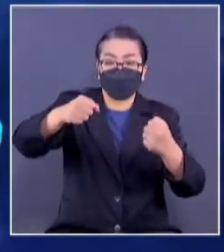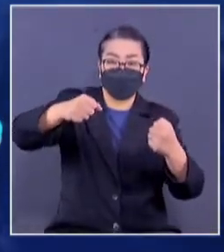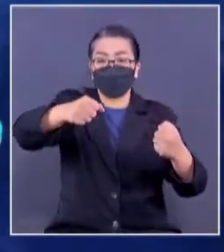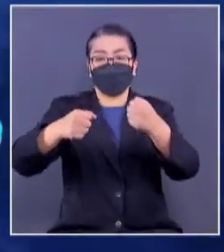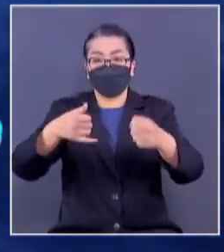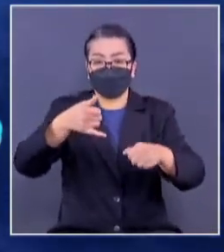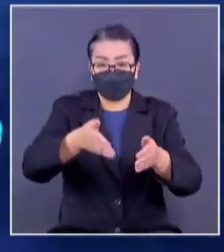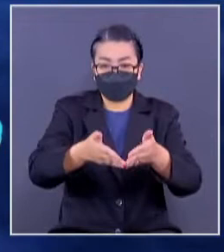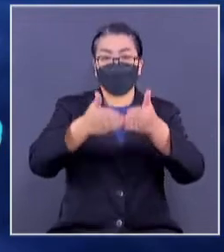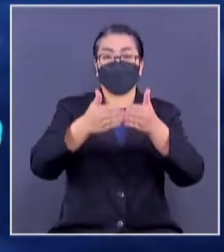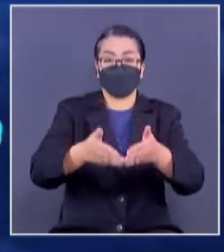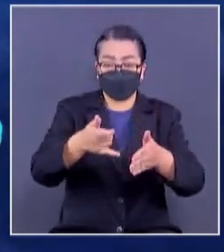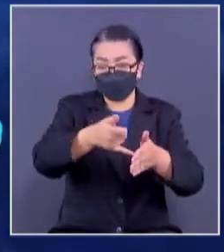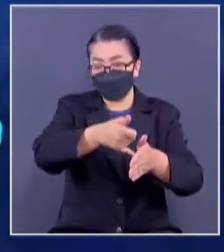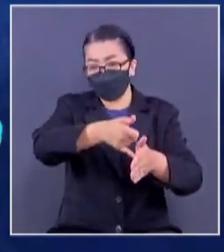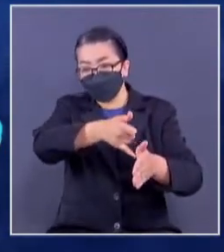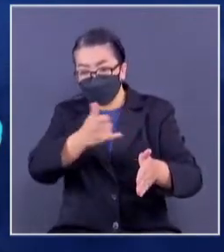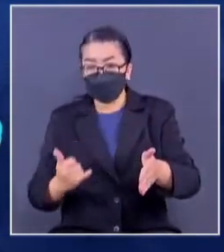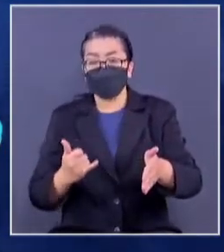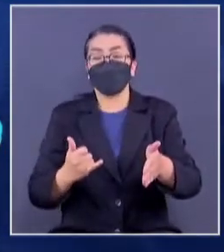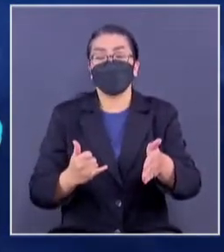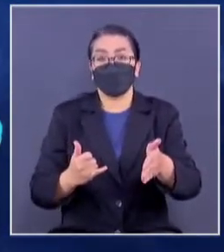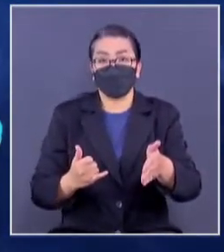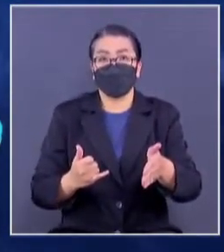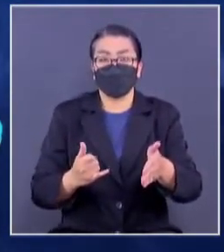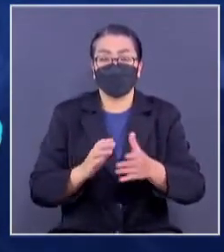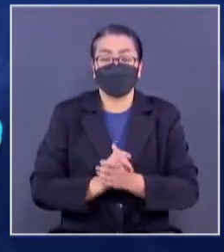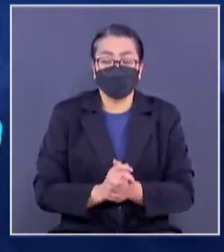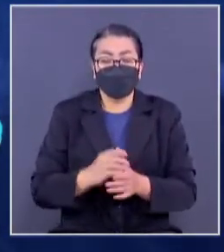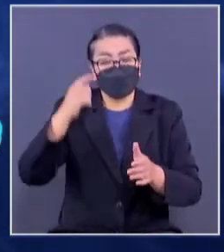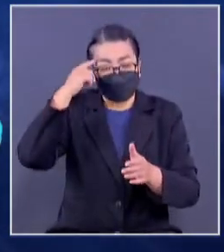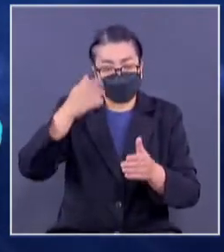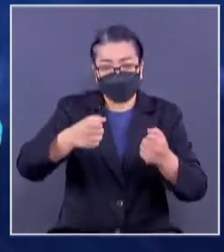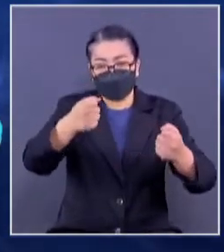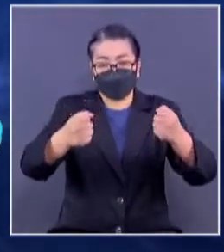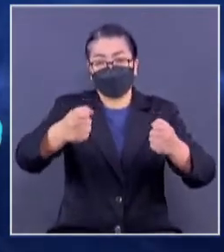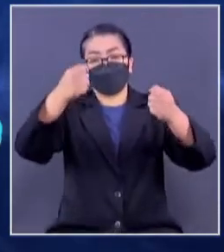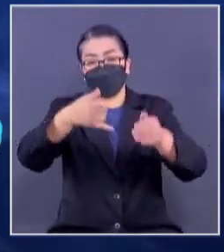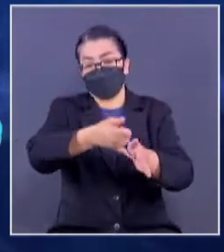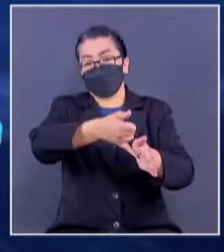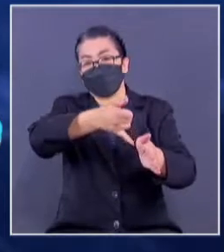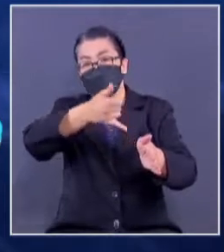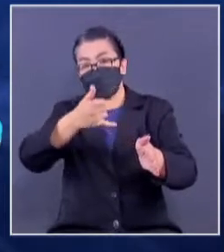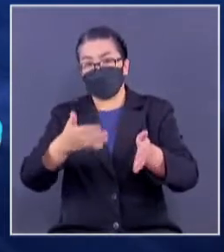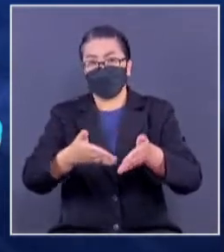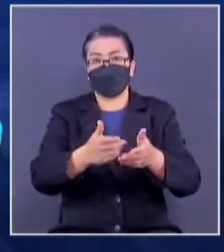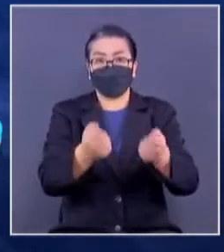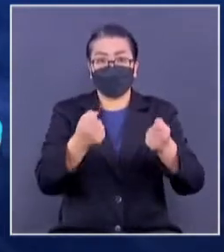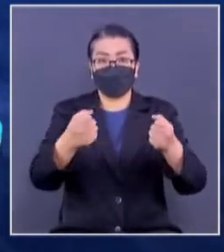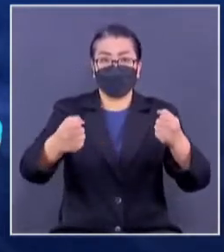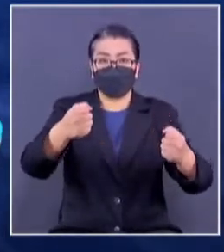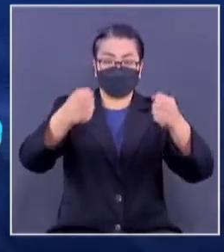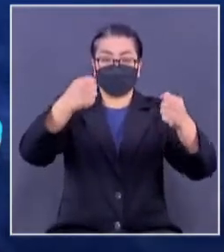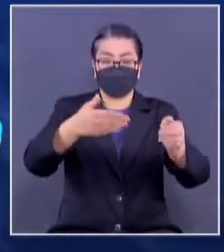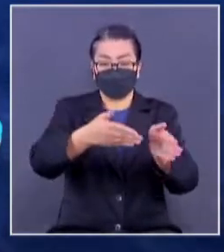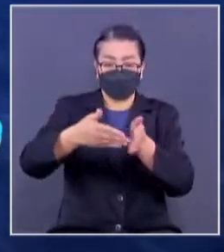ระชากในขณะที่ใช้ความเร็วเรือ8นอตซึ่งก็เป็นสาเหตุทำให้คุณแตงโมพลัดตกเรือบริเวณกาบซ้ายด้านใ